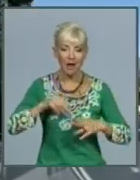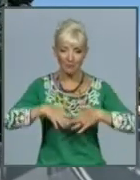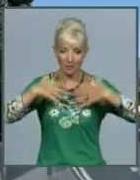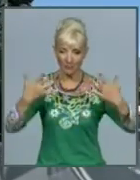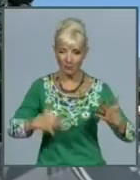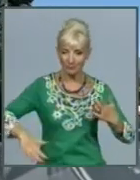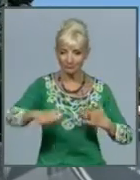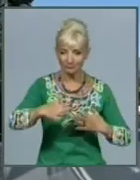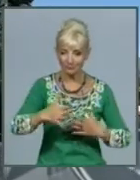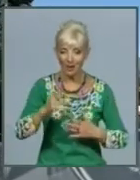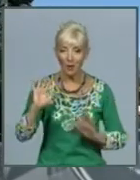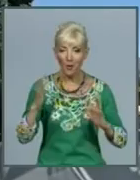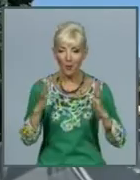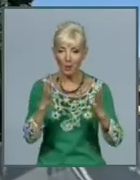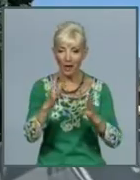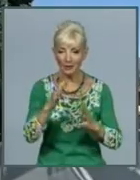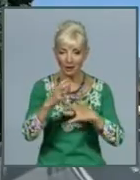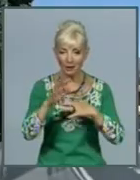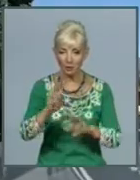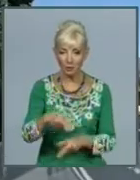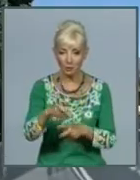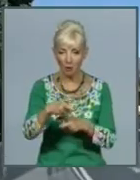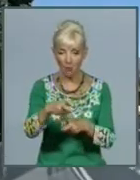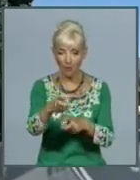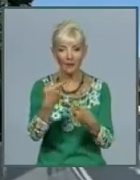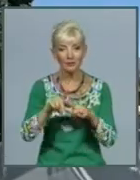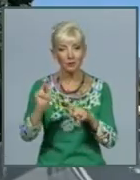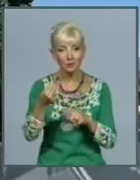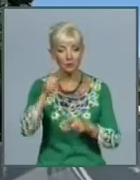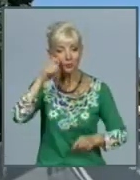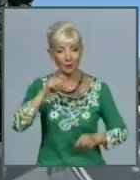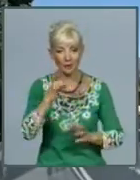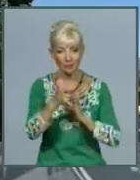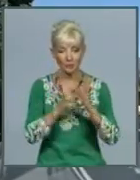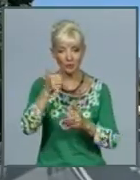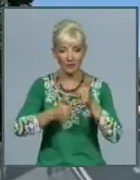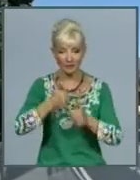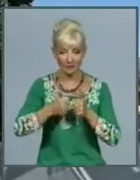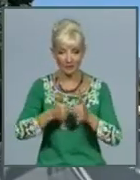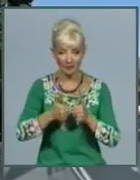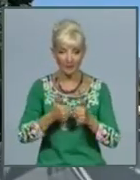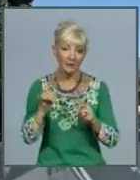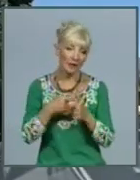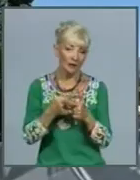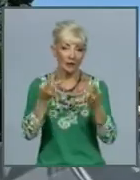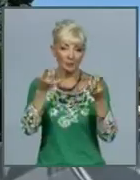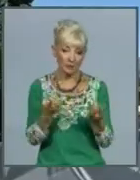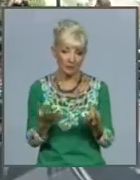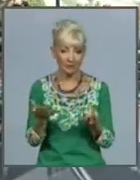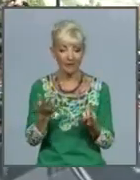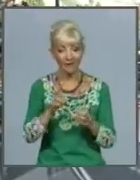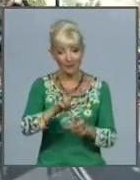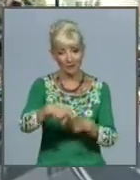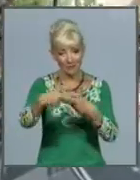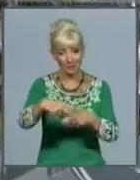речі, можна проводити чемпіонати України та міжнародні змагання. Чи просто можна взяти свого чотирилапого та привести